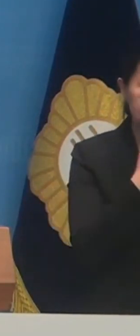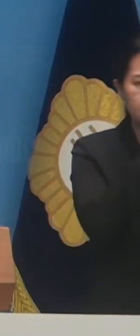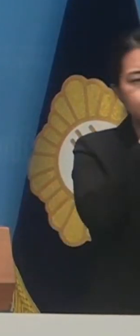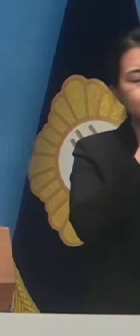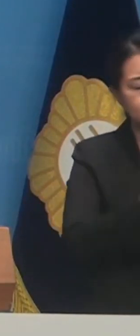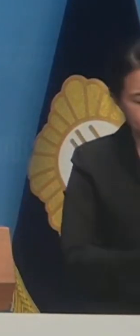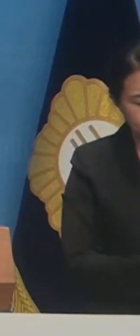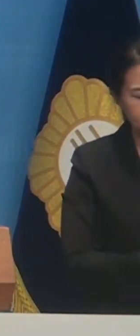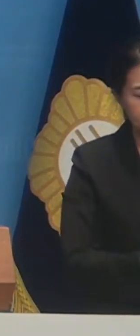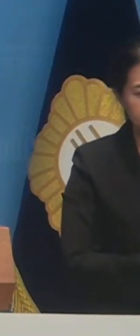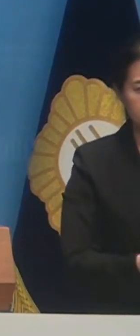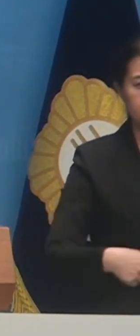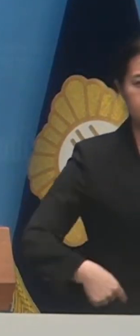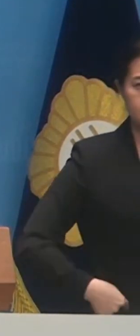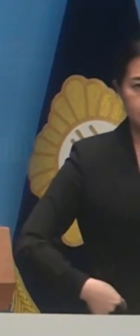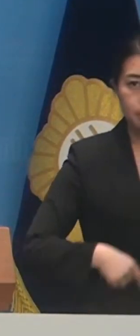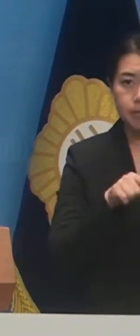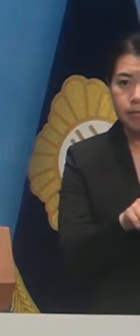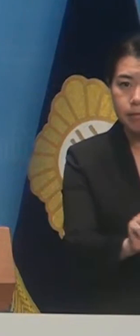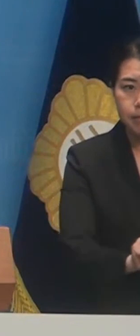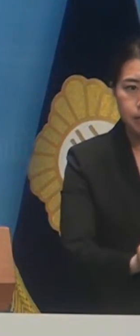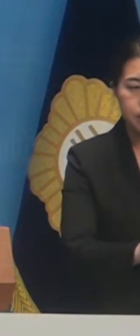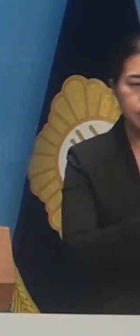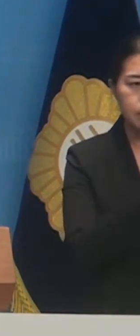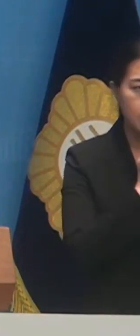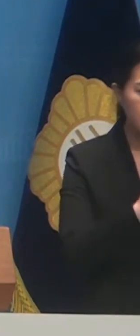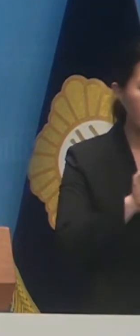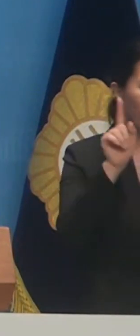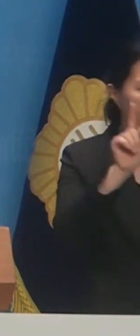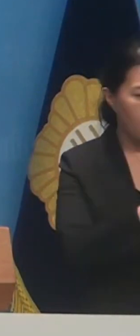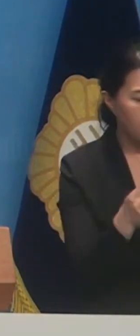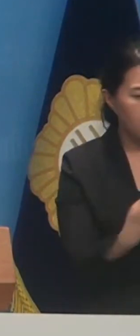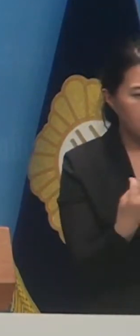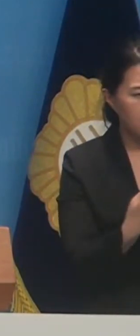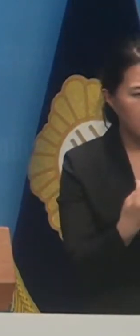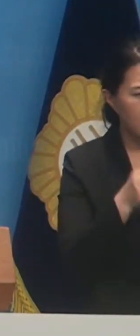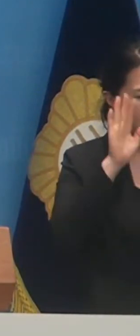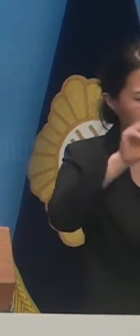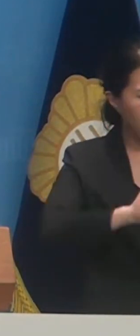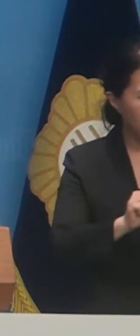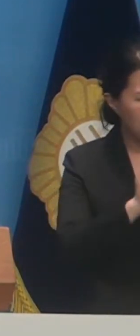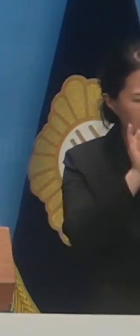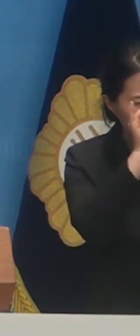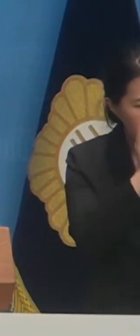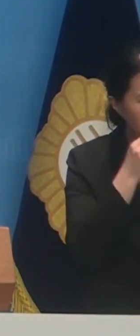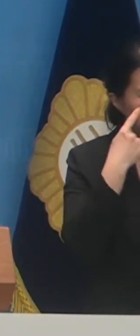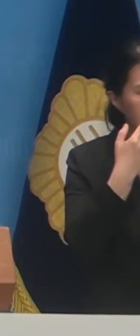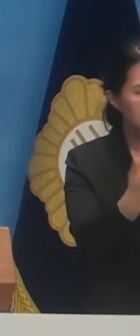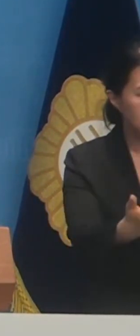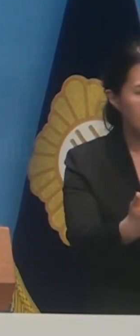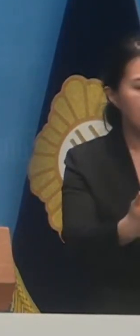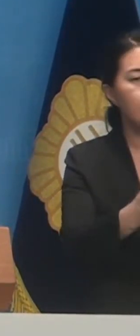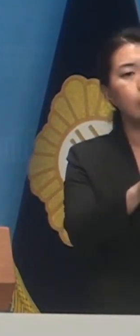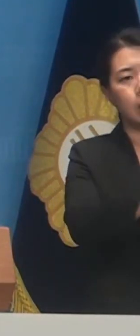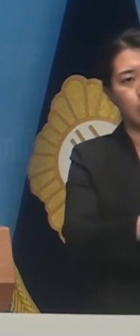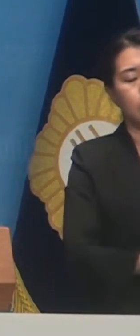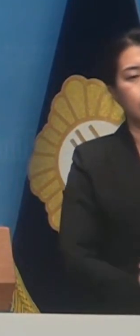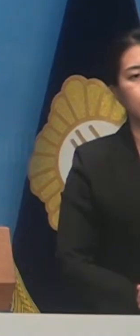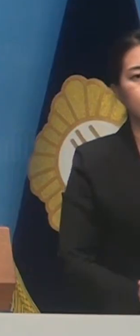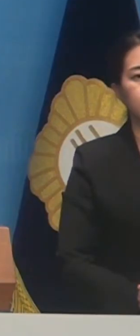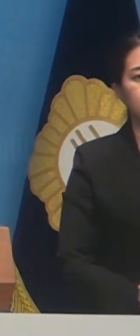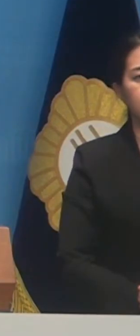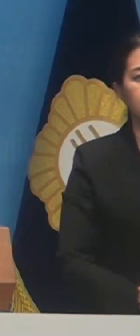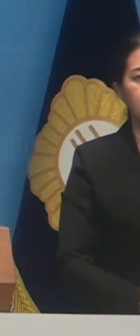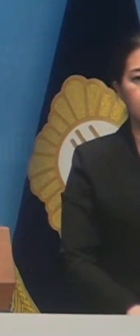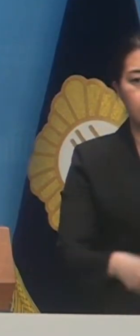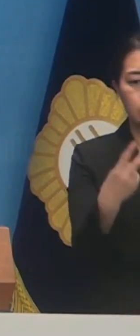중요한가, 양심이란 어떻게 작동하게 되는가 라는 화두를 던졌던 그때